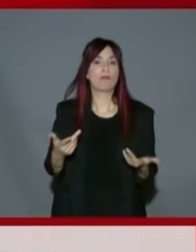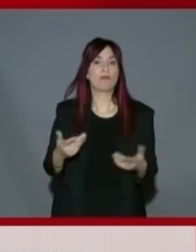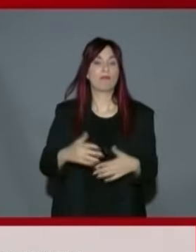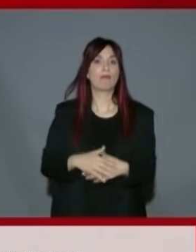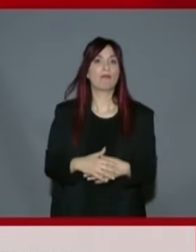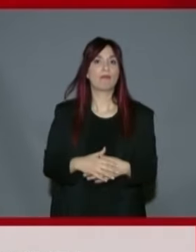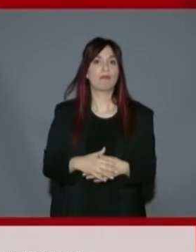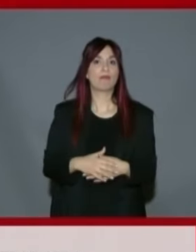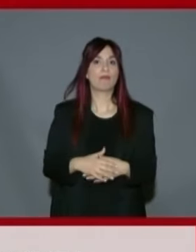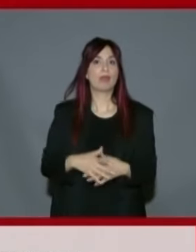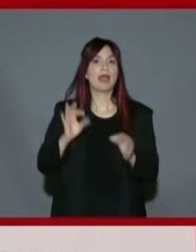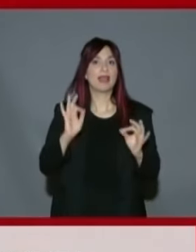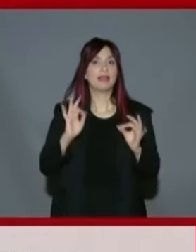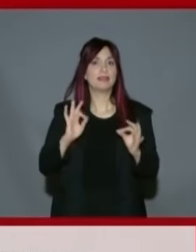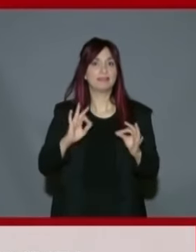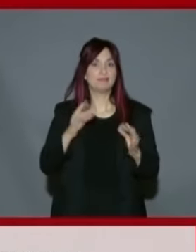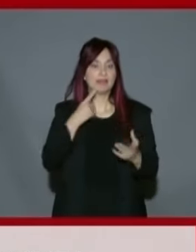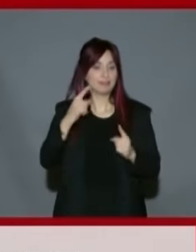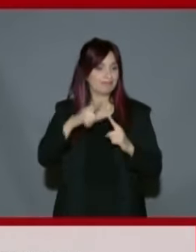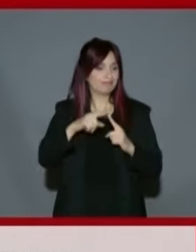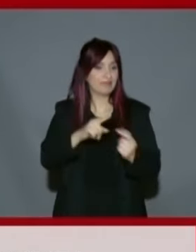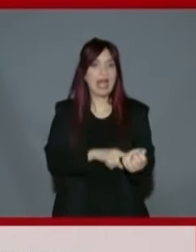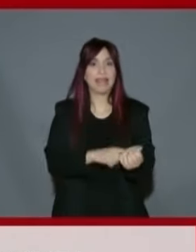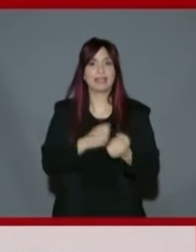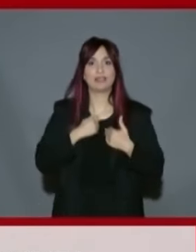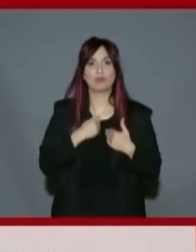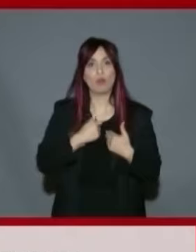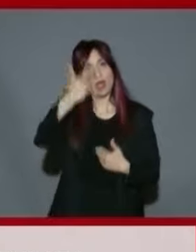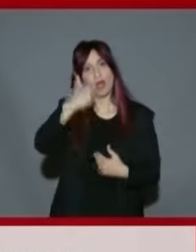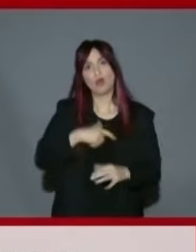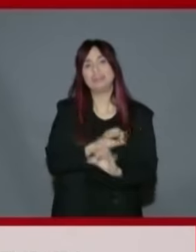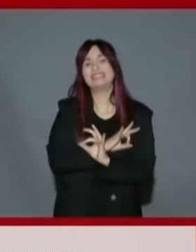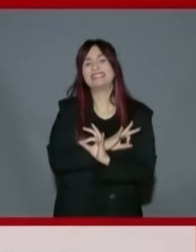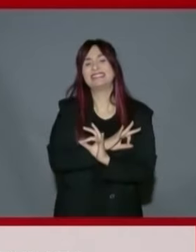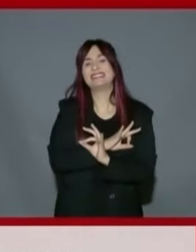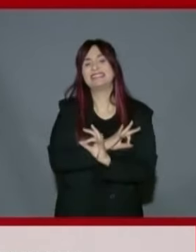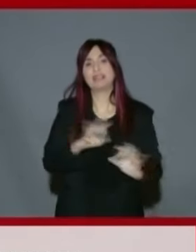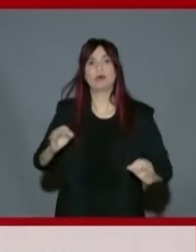ποιότητας, χαρακτήρα, θα στηρίξω τη